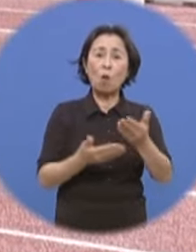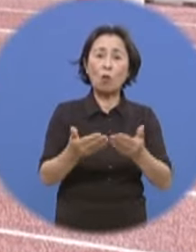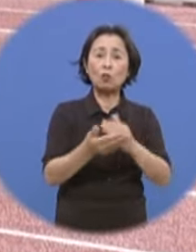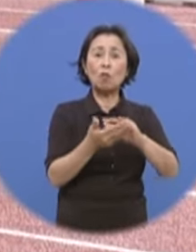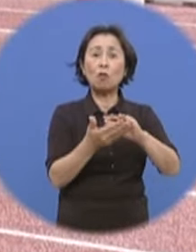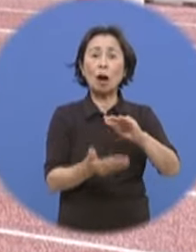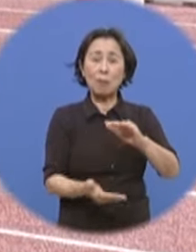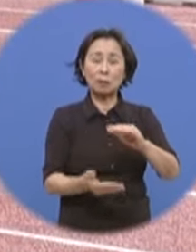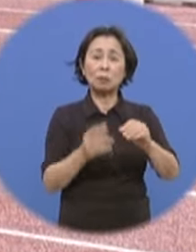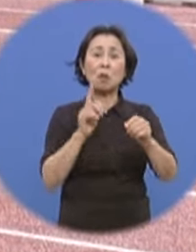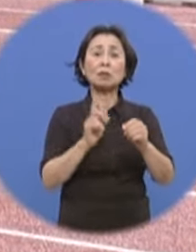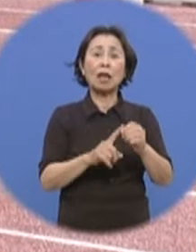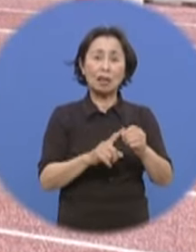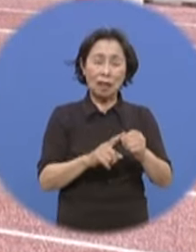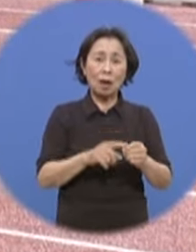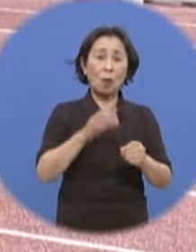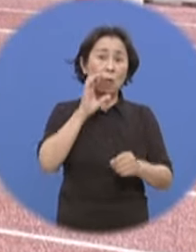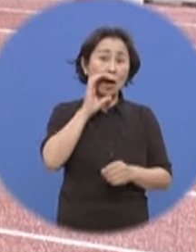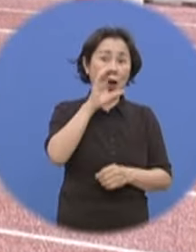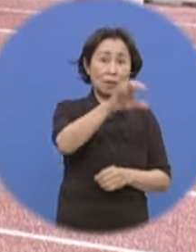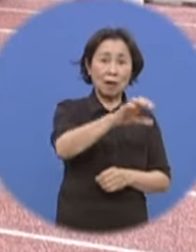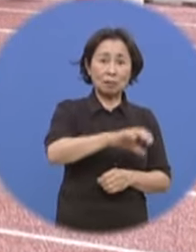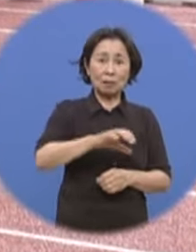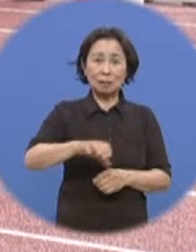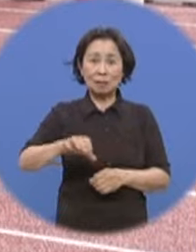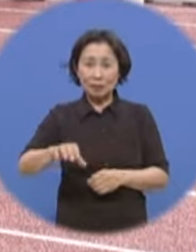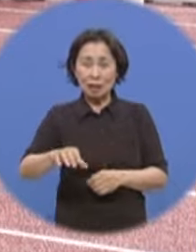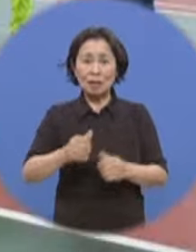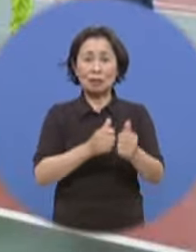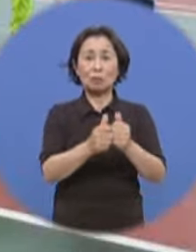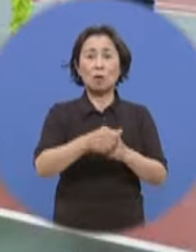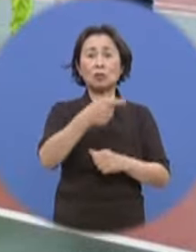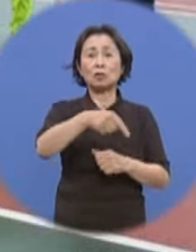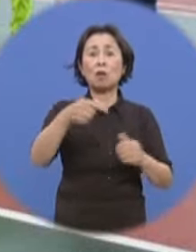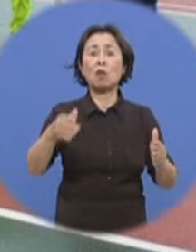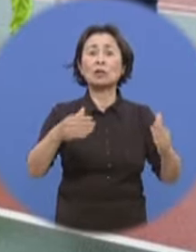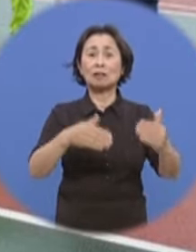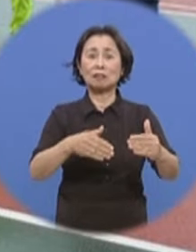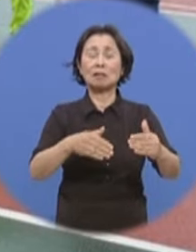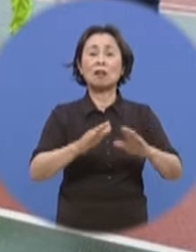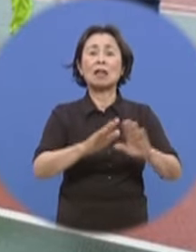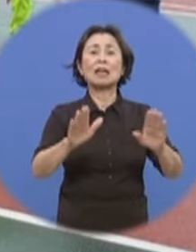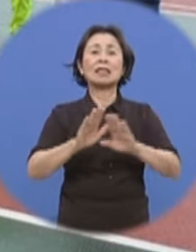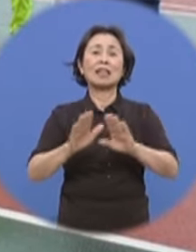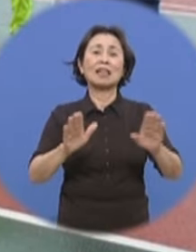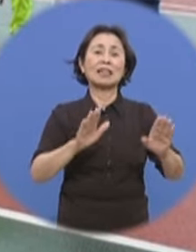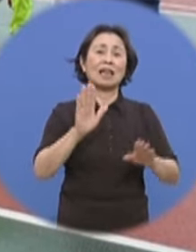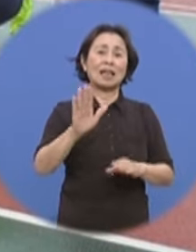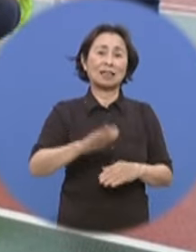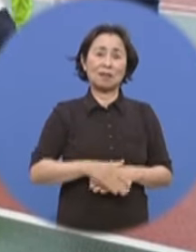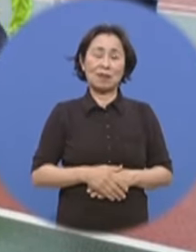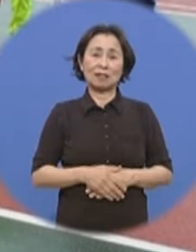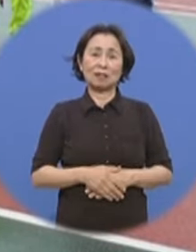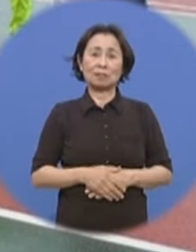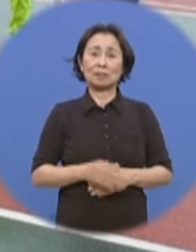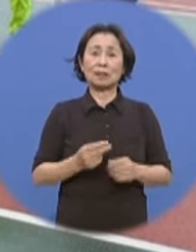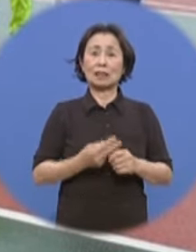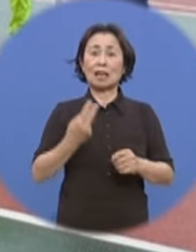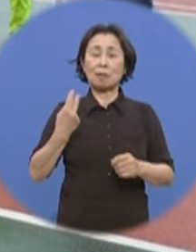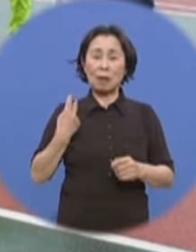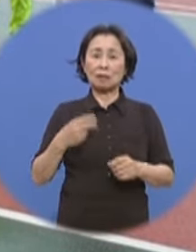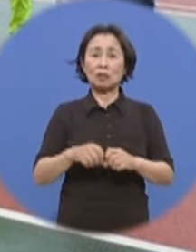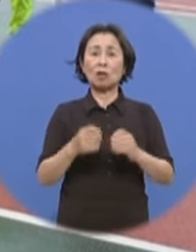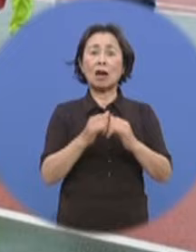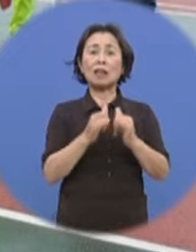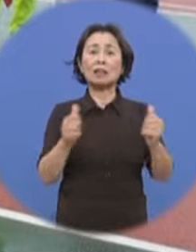ため県内各地でスポーツ教室を開催することに特に力を入れていますまた一昨年の